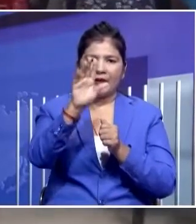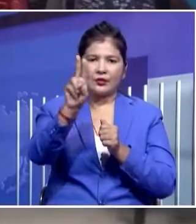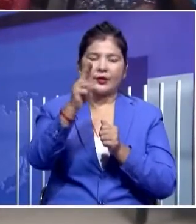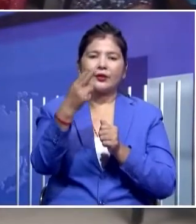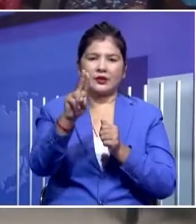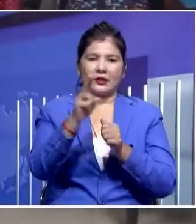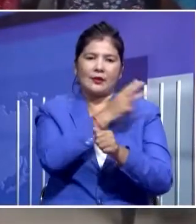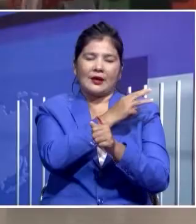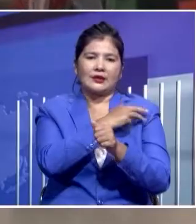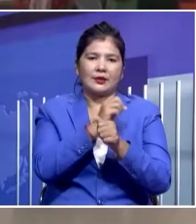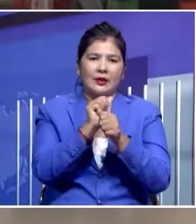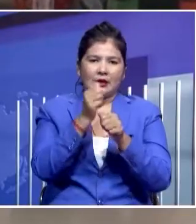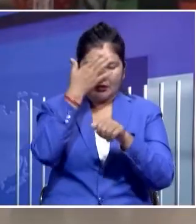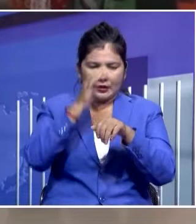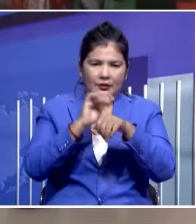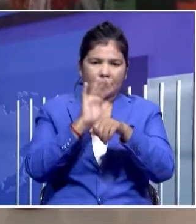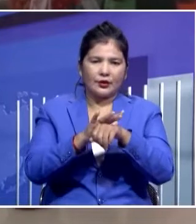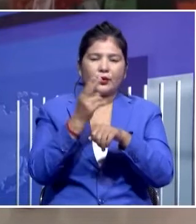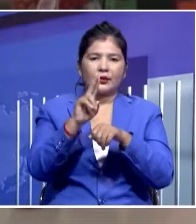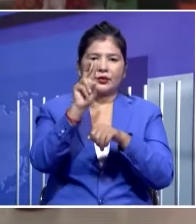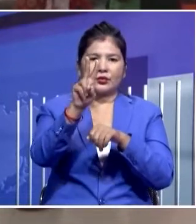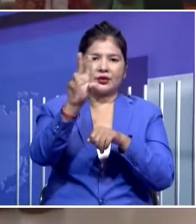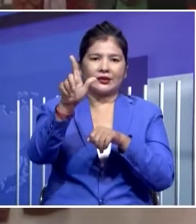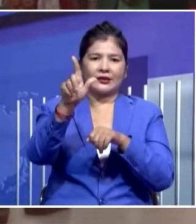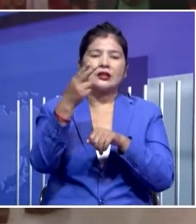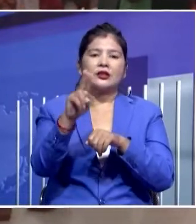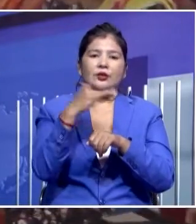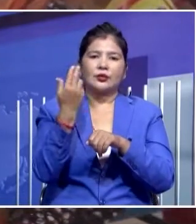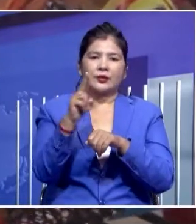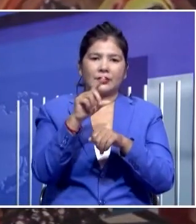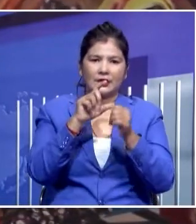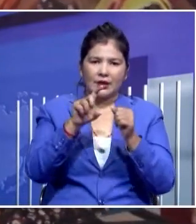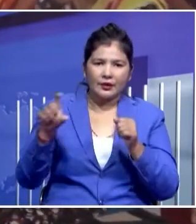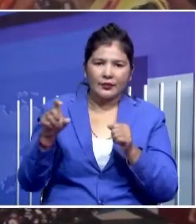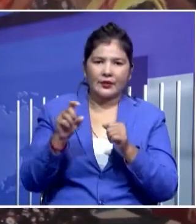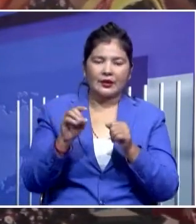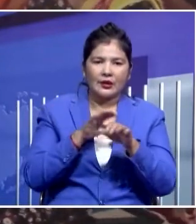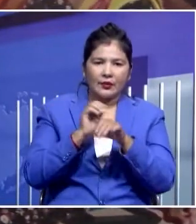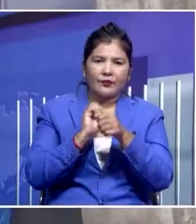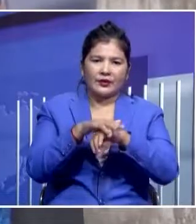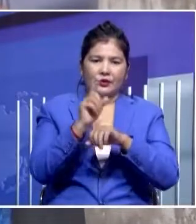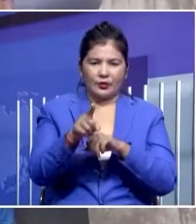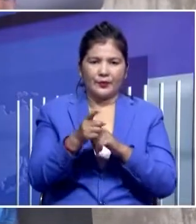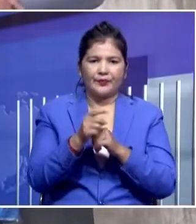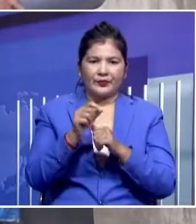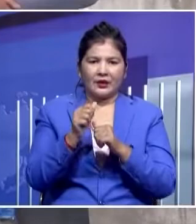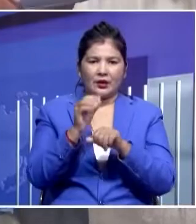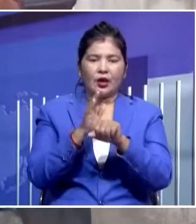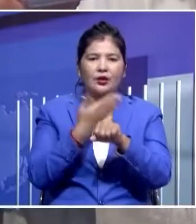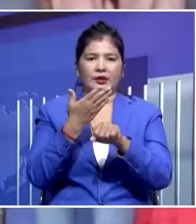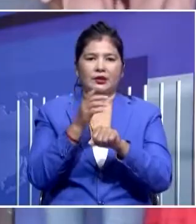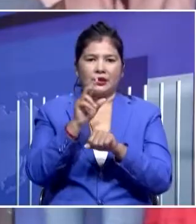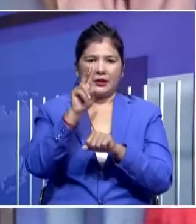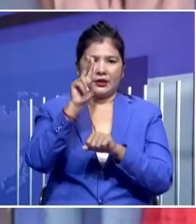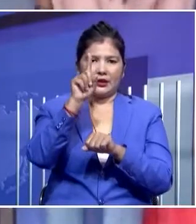21,352 जना मानिसमा डेङ्गी पुष्टि भएको छ भने 27 जनाको मृत्यु भएको छ। यो संक्रमण नेपालमा अहिलेसम्मकै सबैभन्दा बढी हो। यसअघि